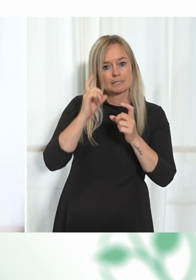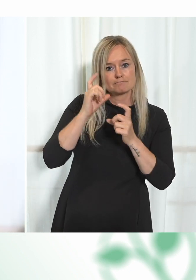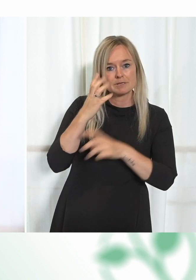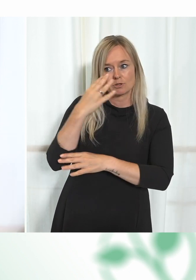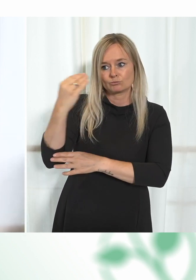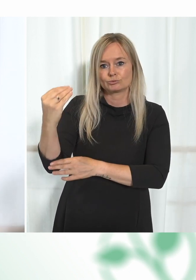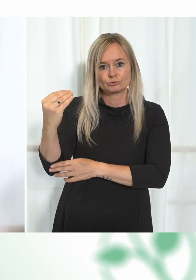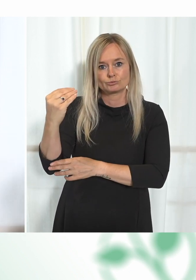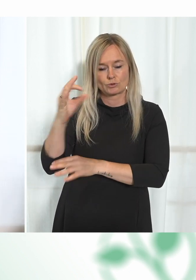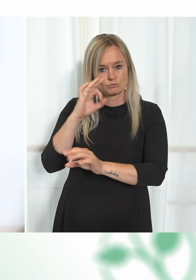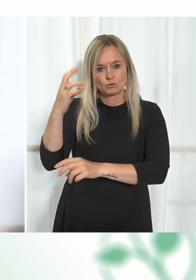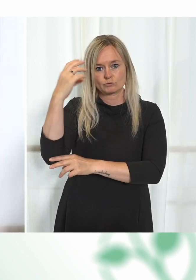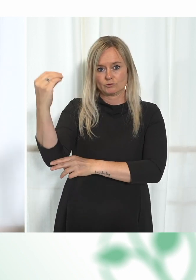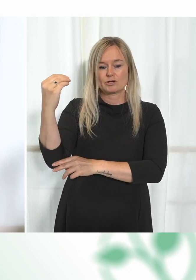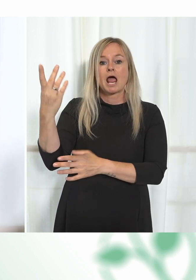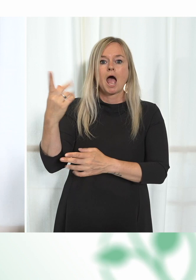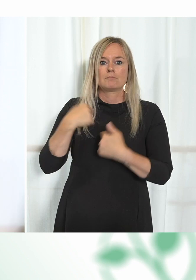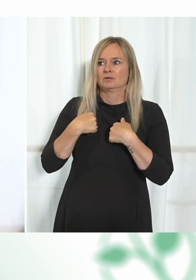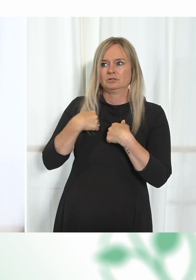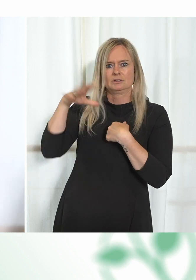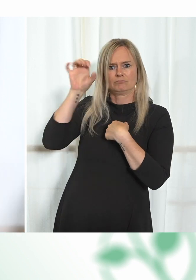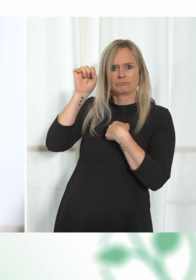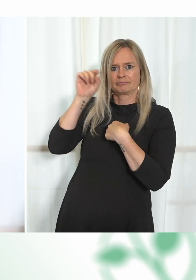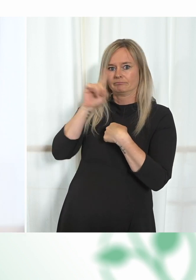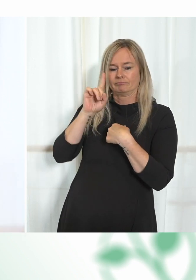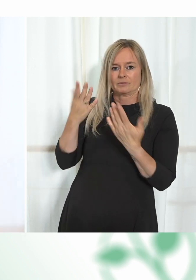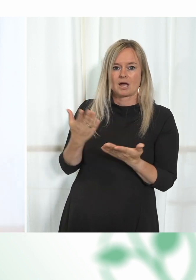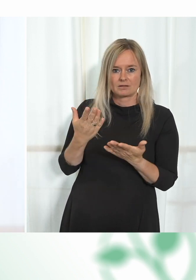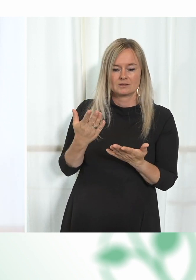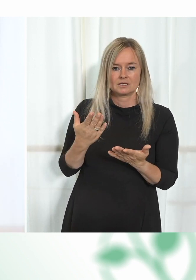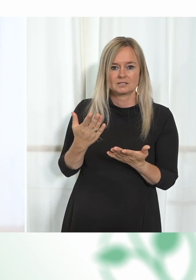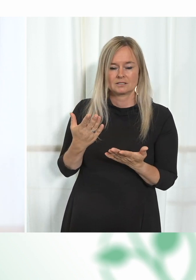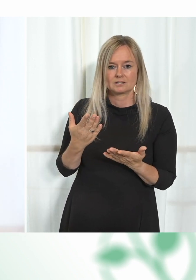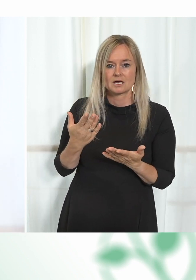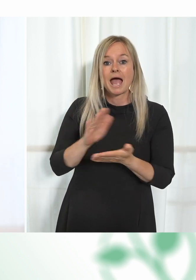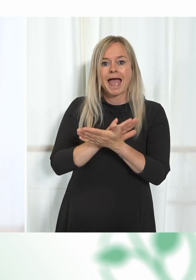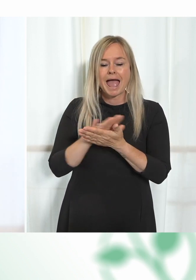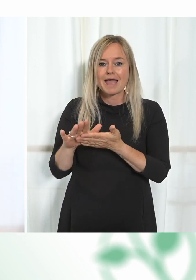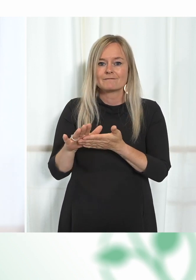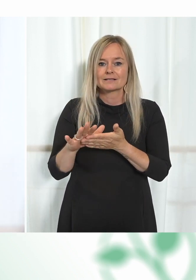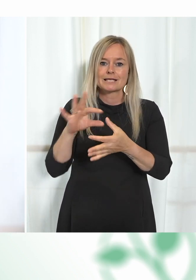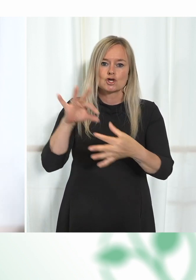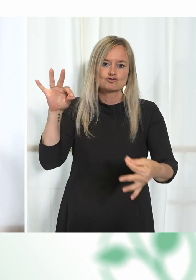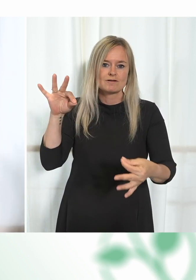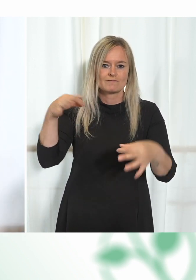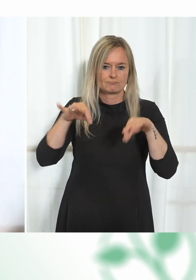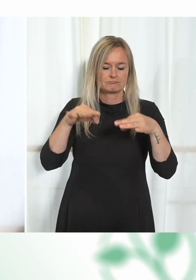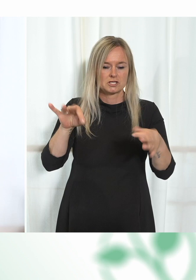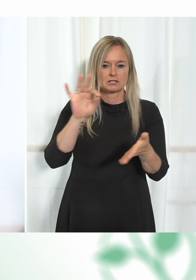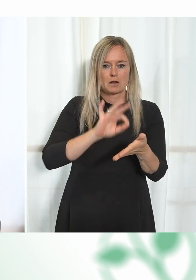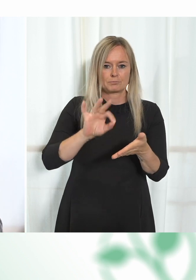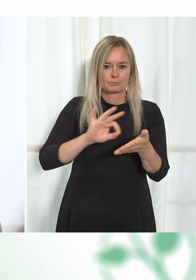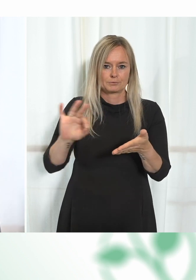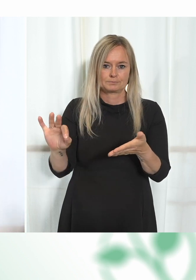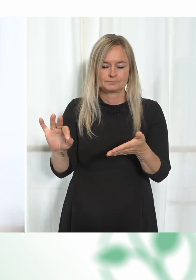gut versteht. Aber wie verstehe ich den Kollegen? War das Einzige oder das Einfachste, Stift und Zettel. Was